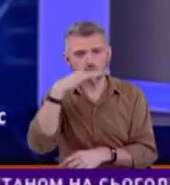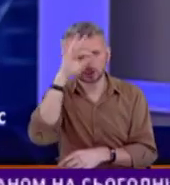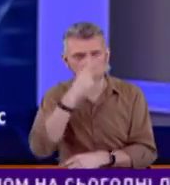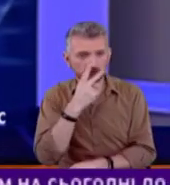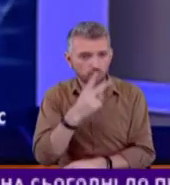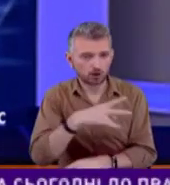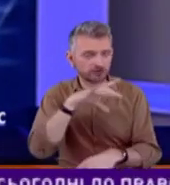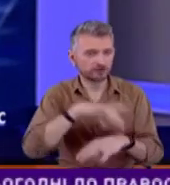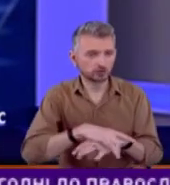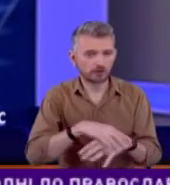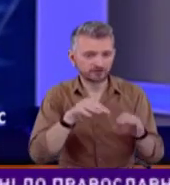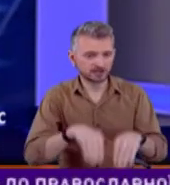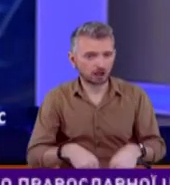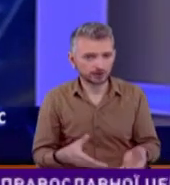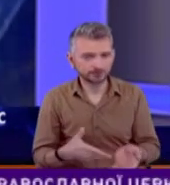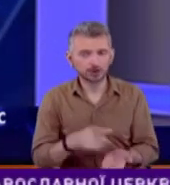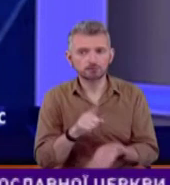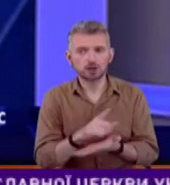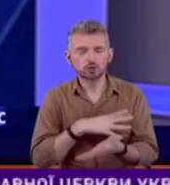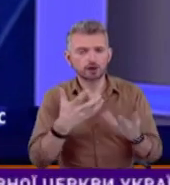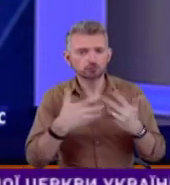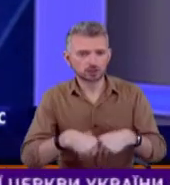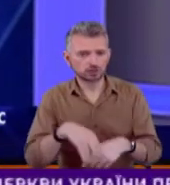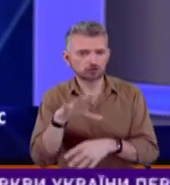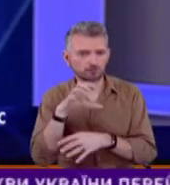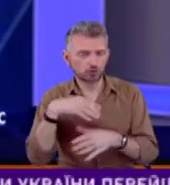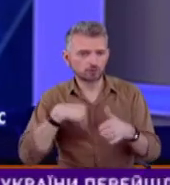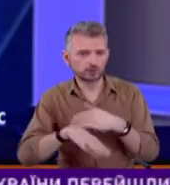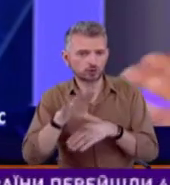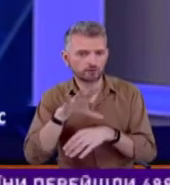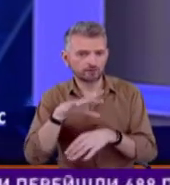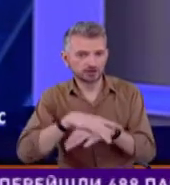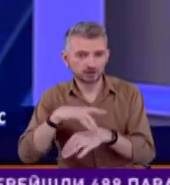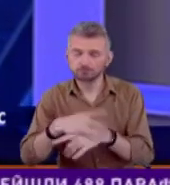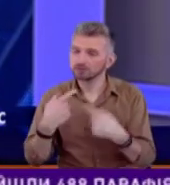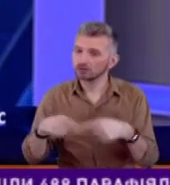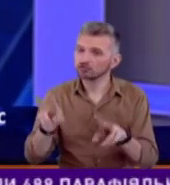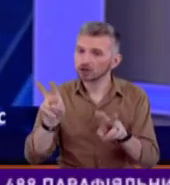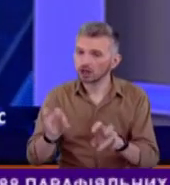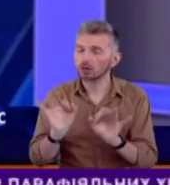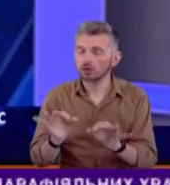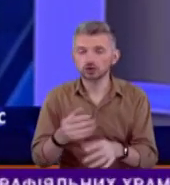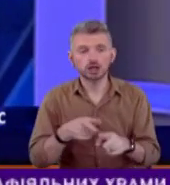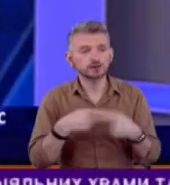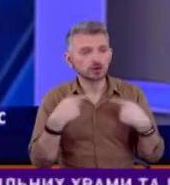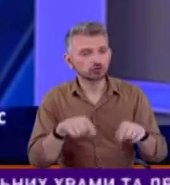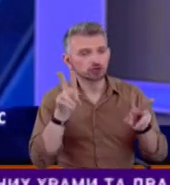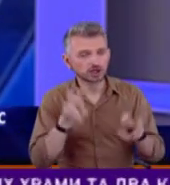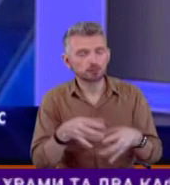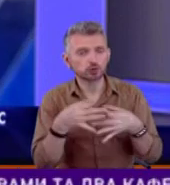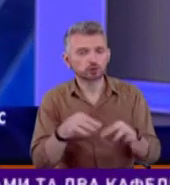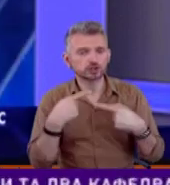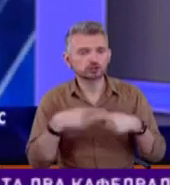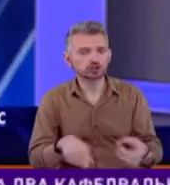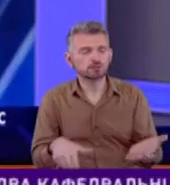побачив, зафіксував, склав. Має бути автоматична фото-відеофіксація. Це інша тема. Да, це інша тема. І це дозволить